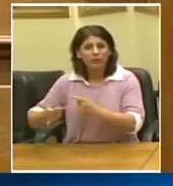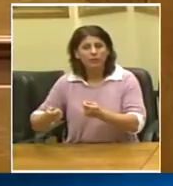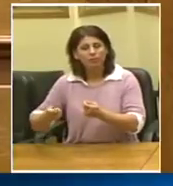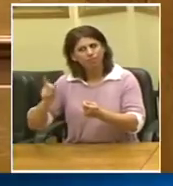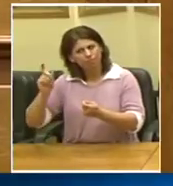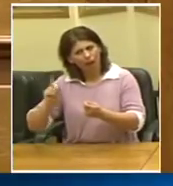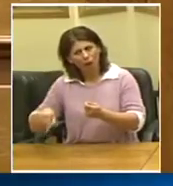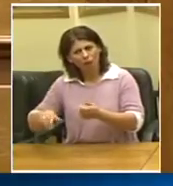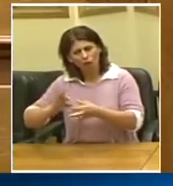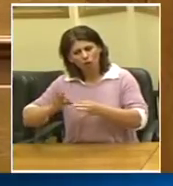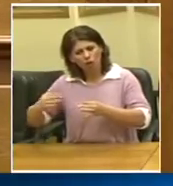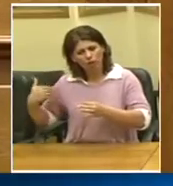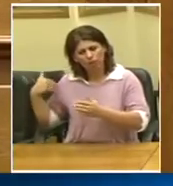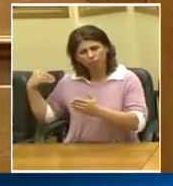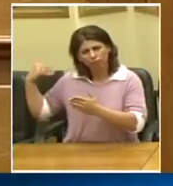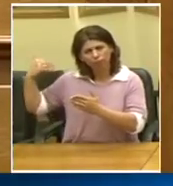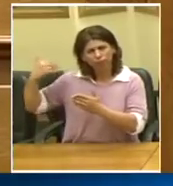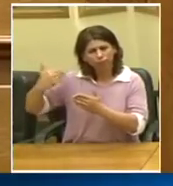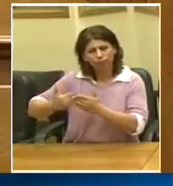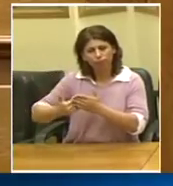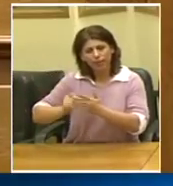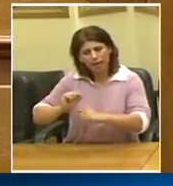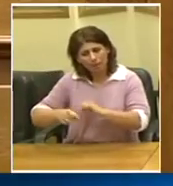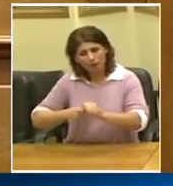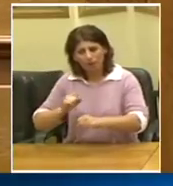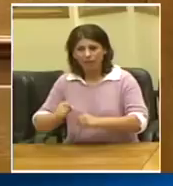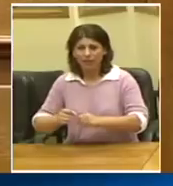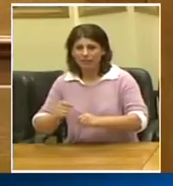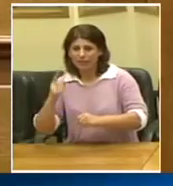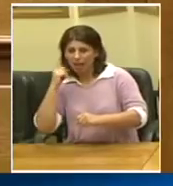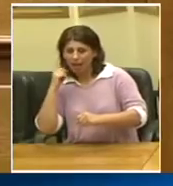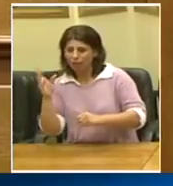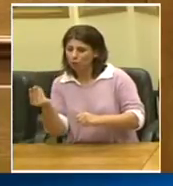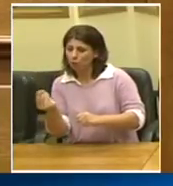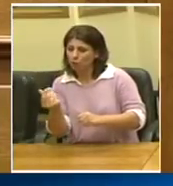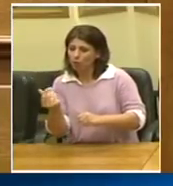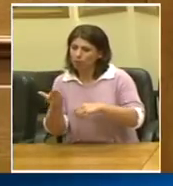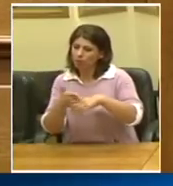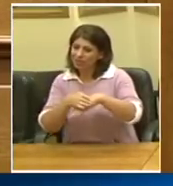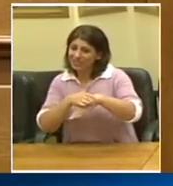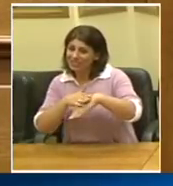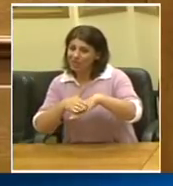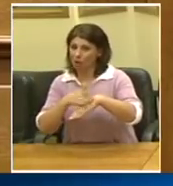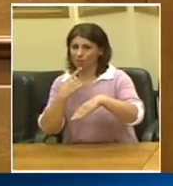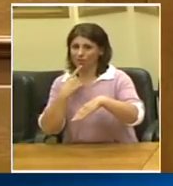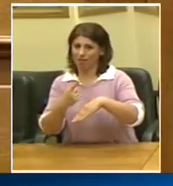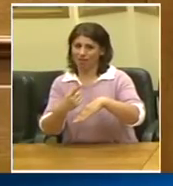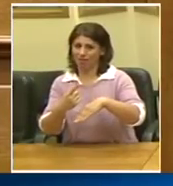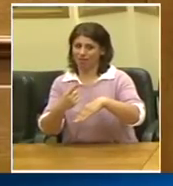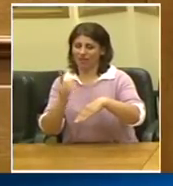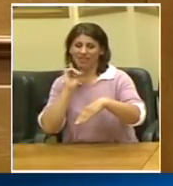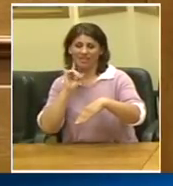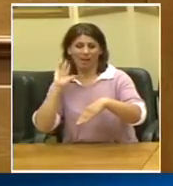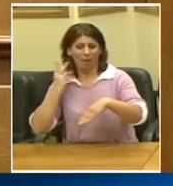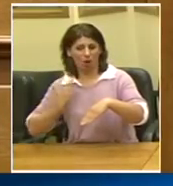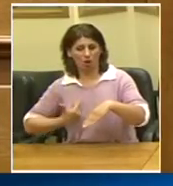πιθανών για να προσπαθήσει να ζητήσει μια άκομψη συγγνώμη στην κυρία Μπακογιάννη και στον κύριο Μητσοτάκη για το